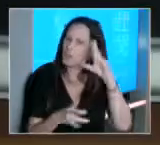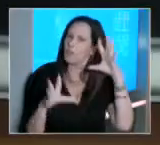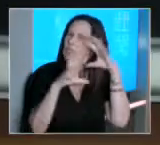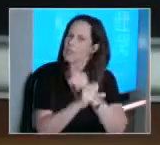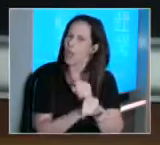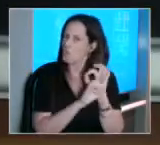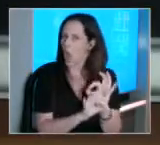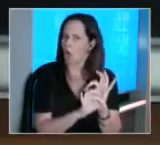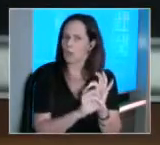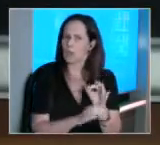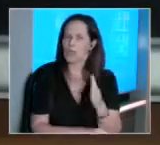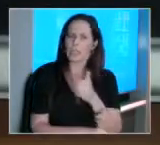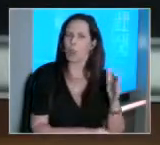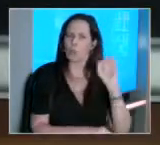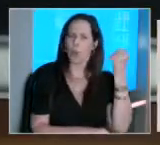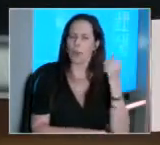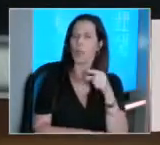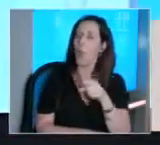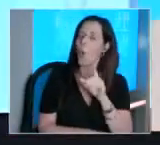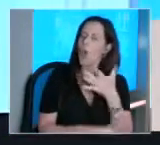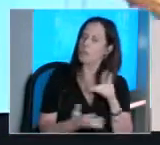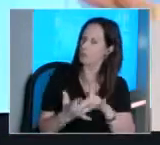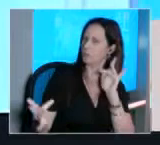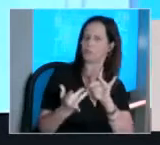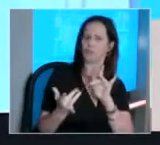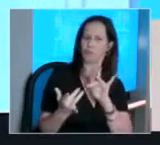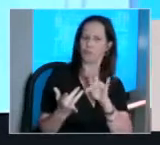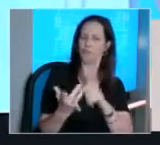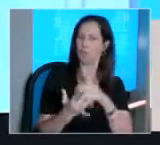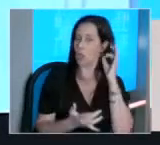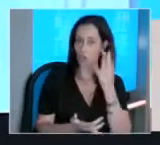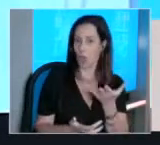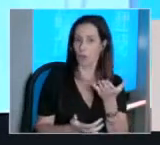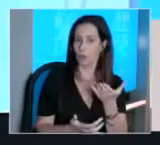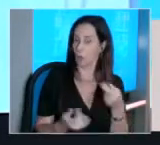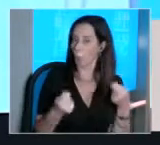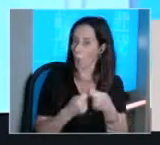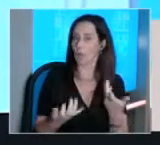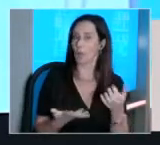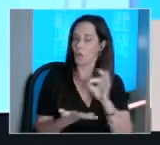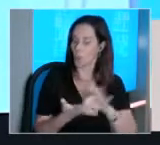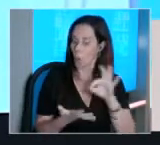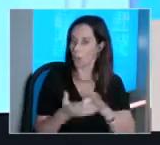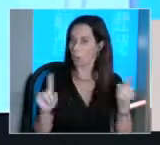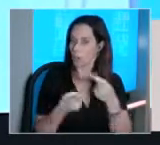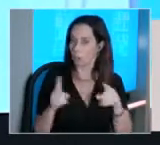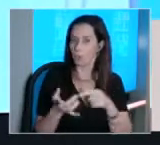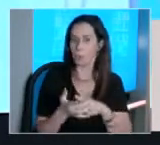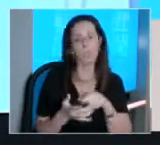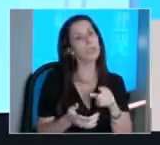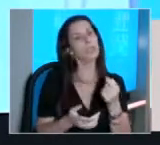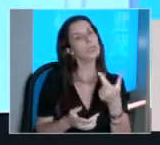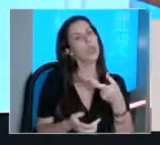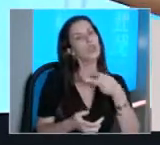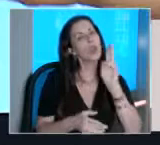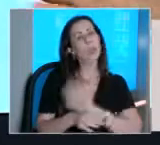עולם סמלית ציונית. אולי גם זה פותח חזית נגד אותה אישה, קולגה פזמונאית מהבוהמה, שמסמנת קצת